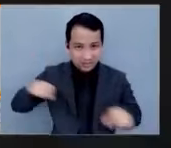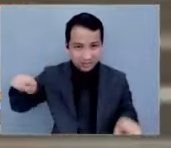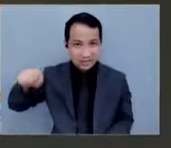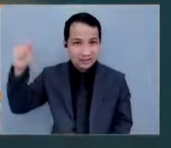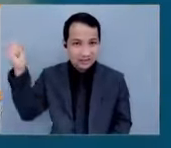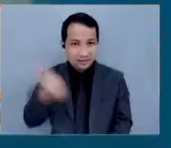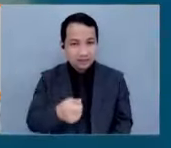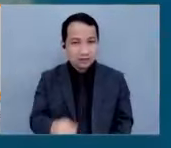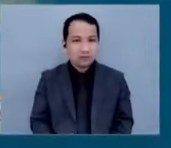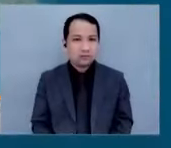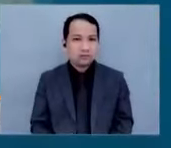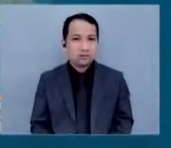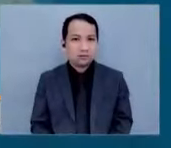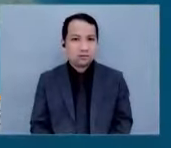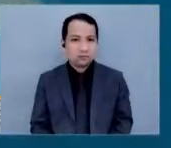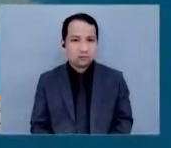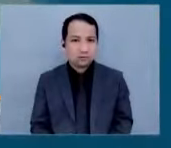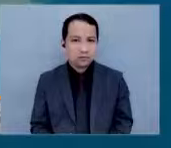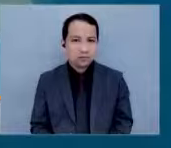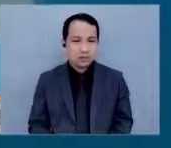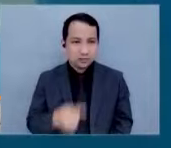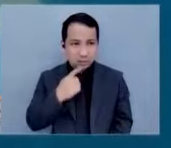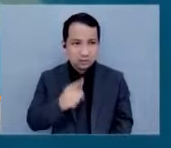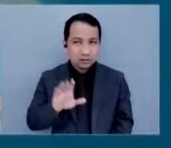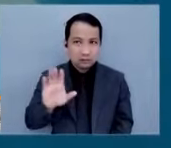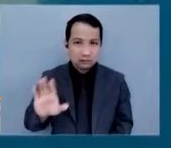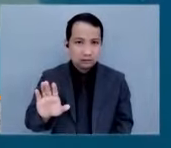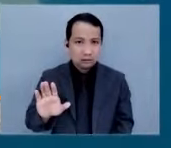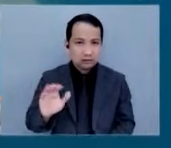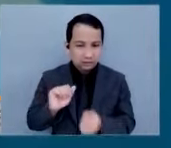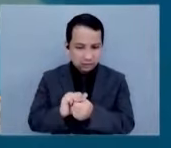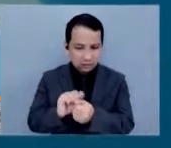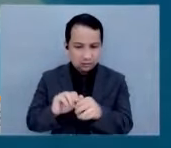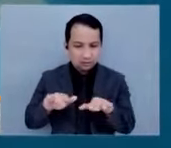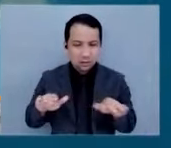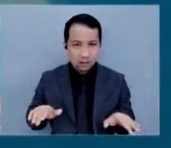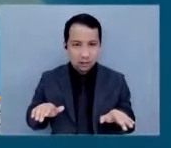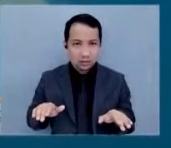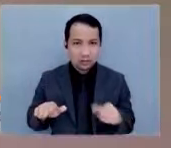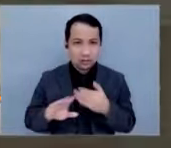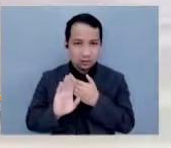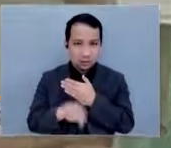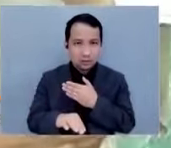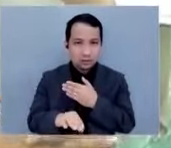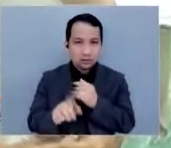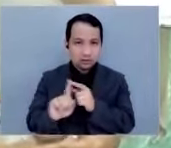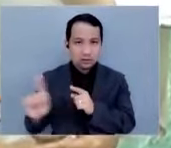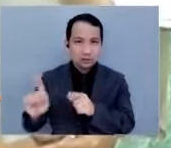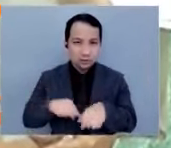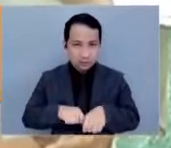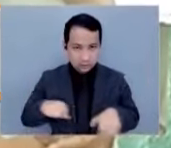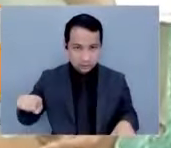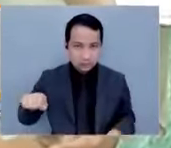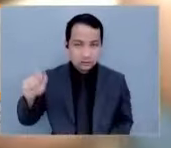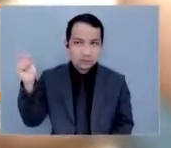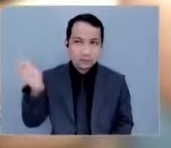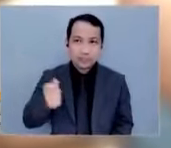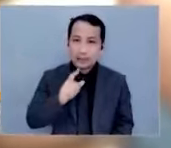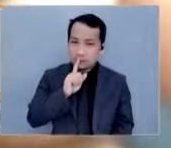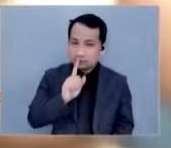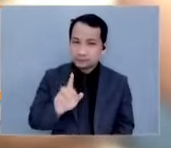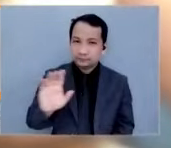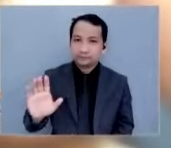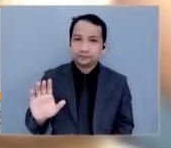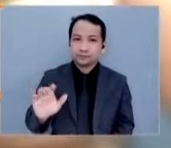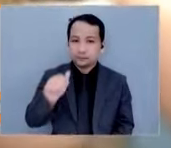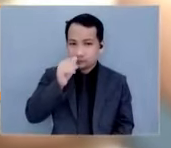lang naman eh. Tapos umalis, umuwi sa kanila, sama yung bata. Pagbalik, inabol ako ng itak. Kinumpirma naman ng kinakasama ni